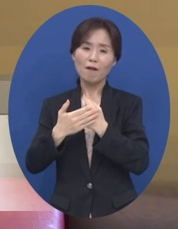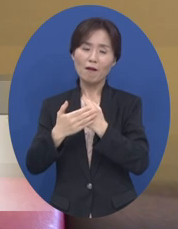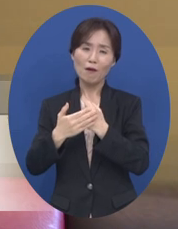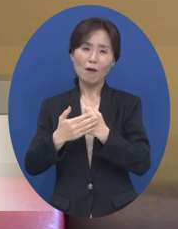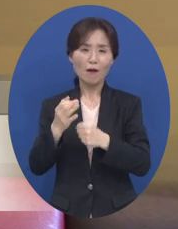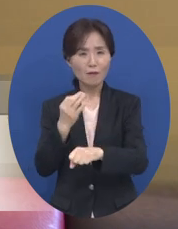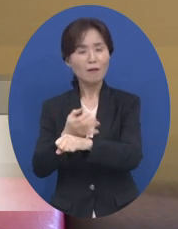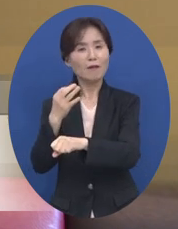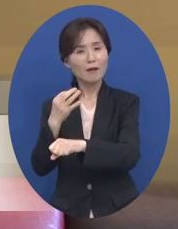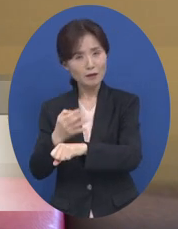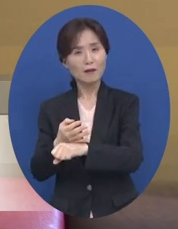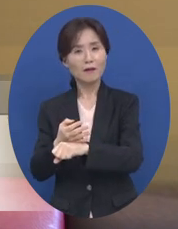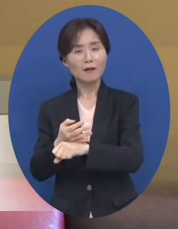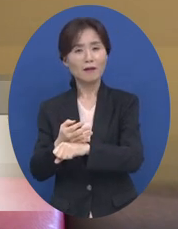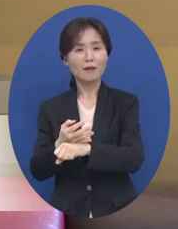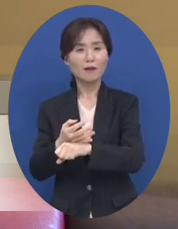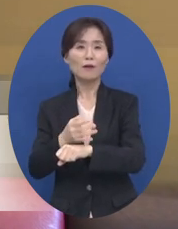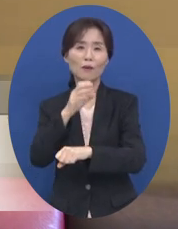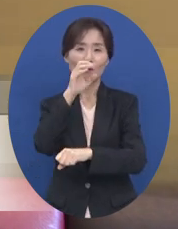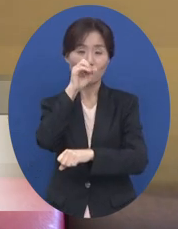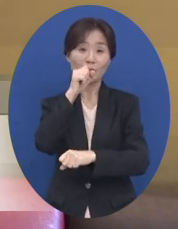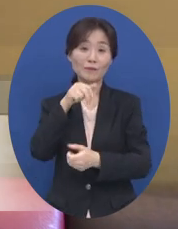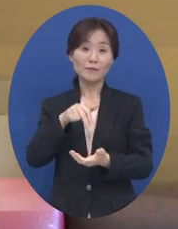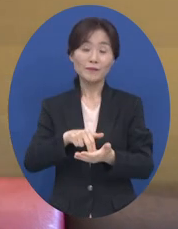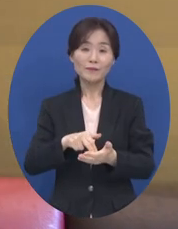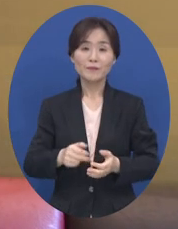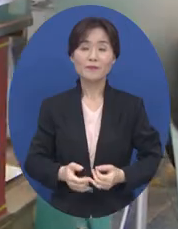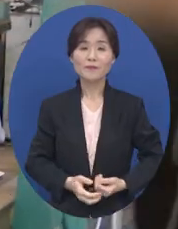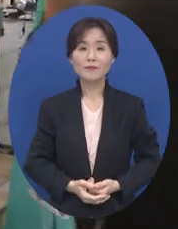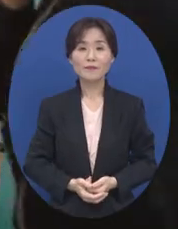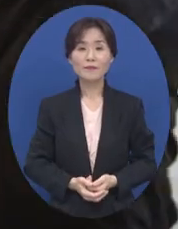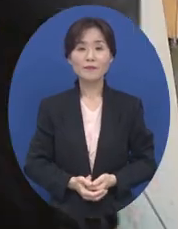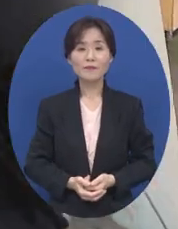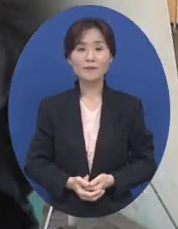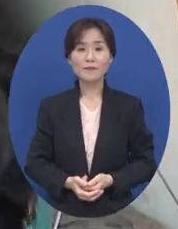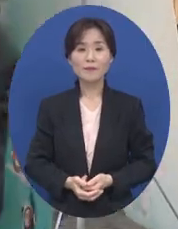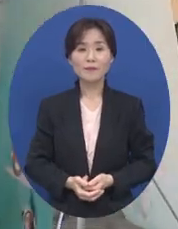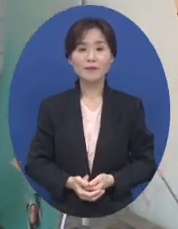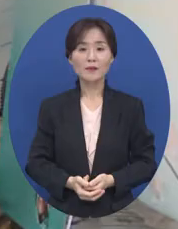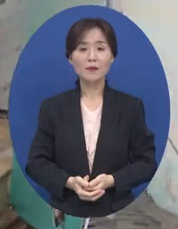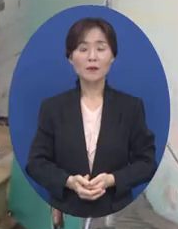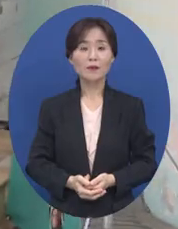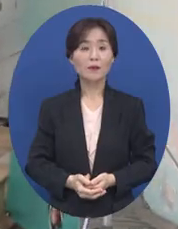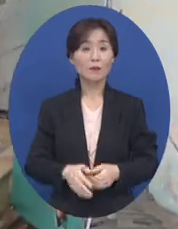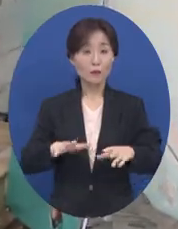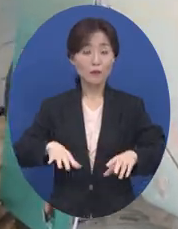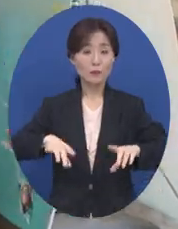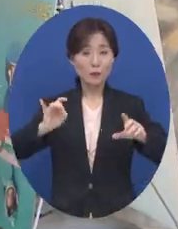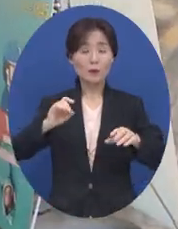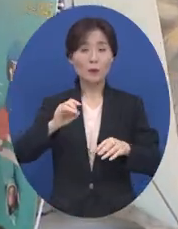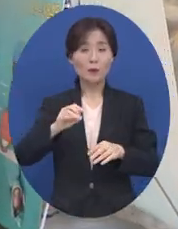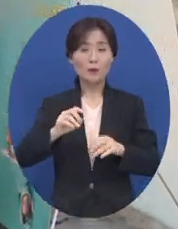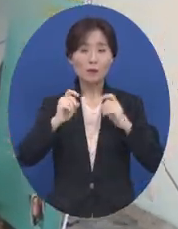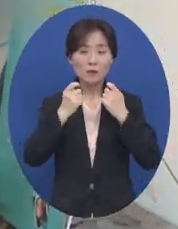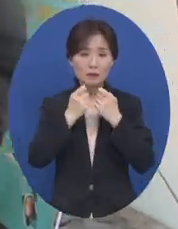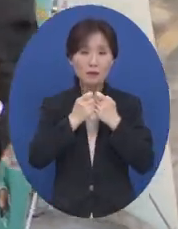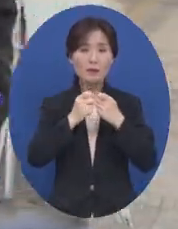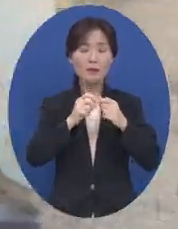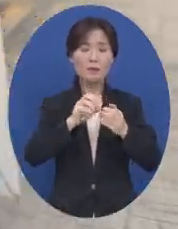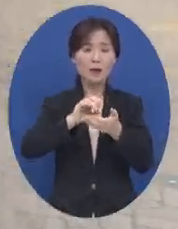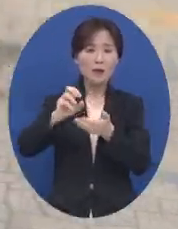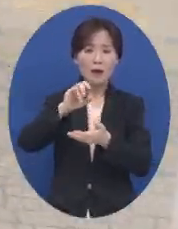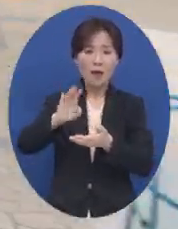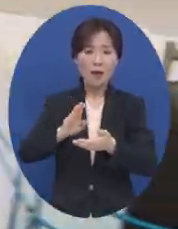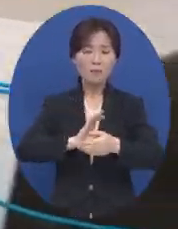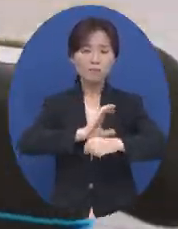때문에 훨씬 저렴할 거라는. 올초 민간 배달앱 독과점 문제가 크게 논란이